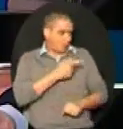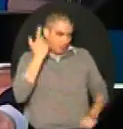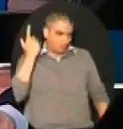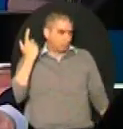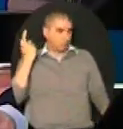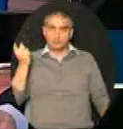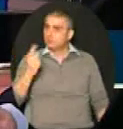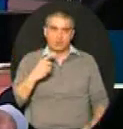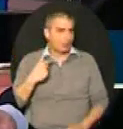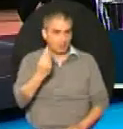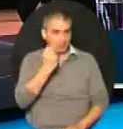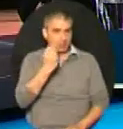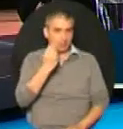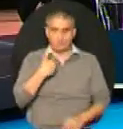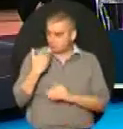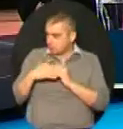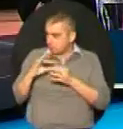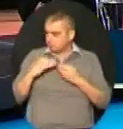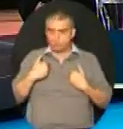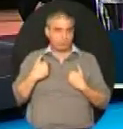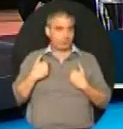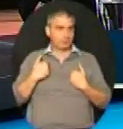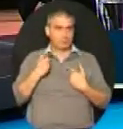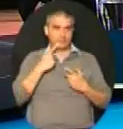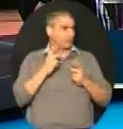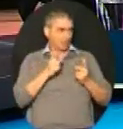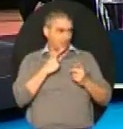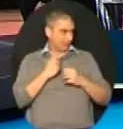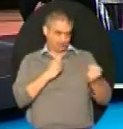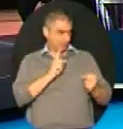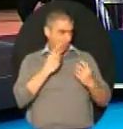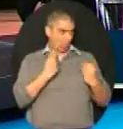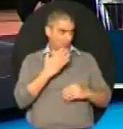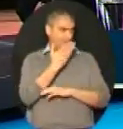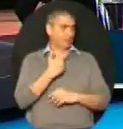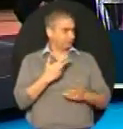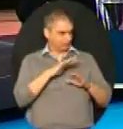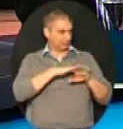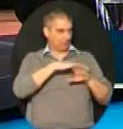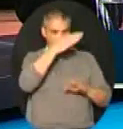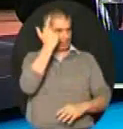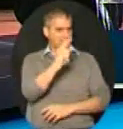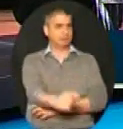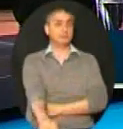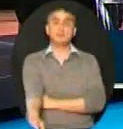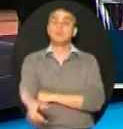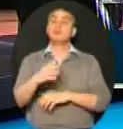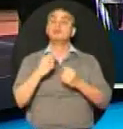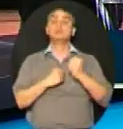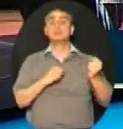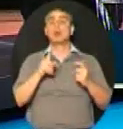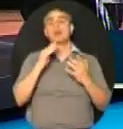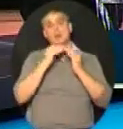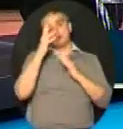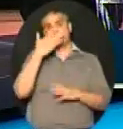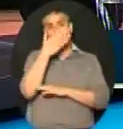לממן. רגע, אני אגיד אבל רק להשאיר את המשפט. אני מוכה בטוב, כי בהגדרה של שמאל הוא לא לטובת מדינת ישראל. סליחה, מיקי, אל תגזיר. שמאל הוא לטובת מדינת ישראל בהתאם למה